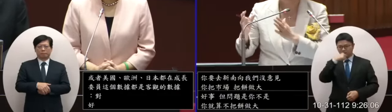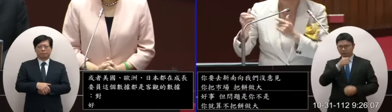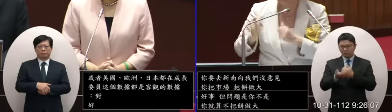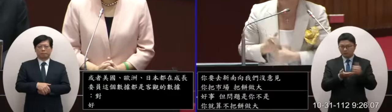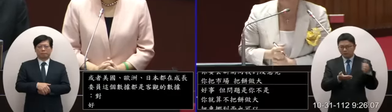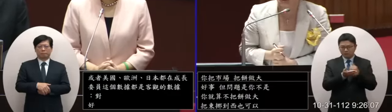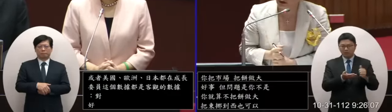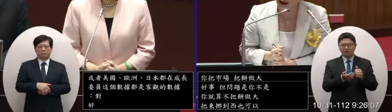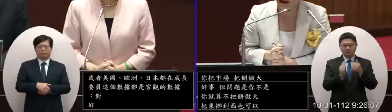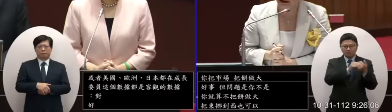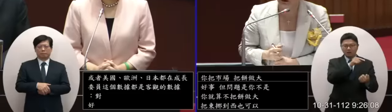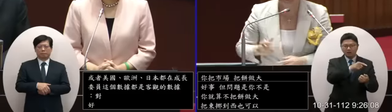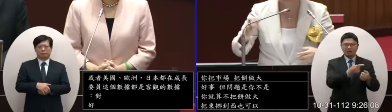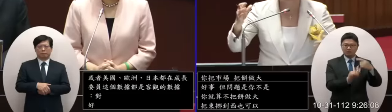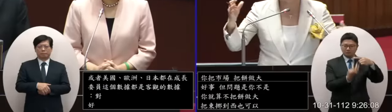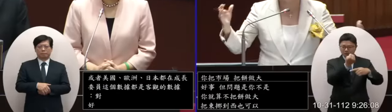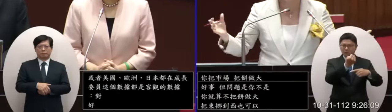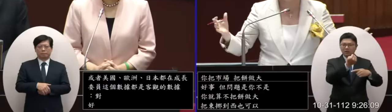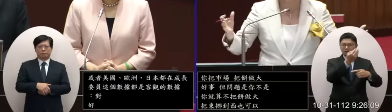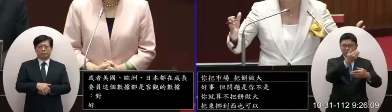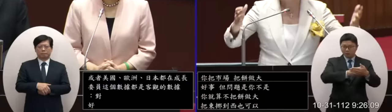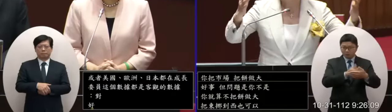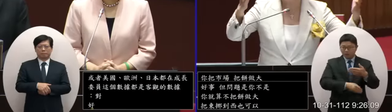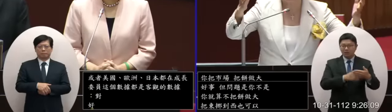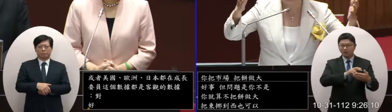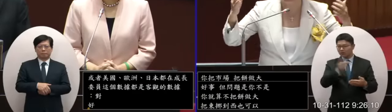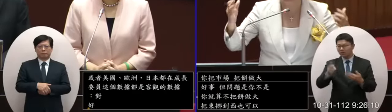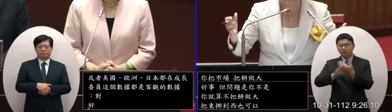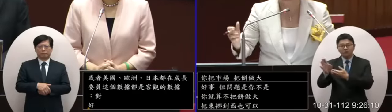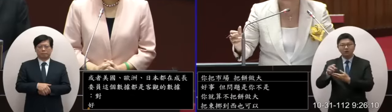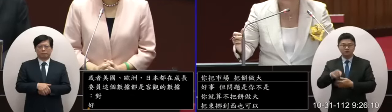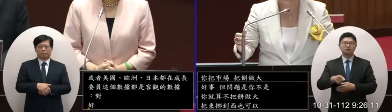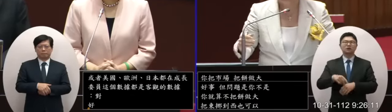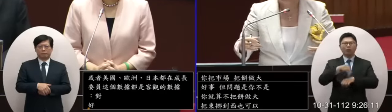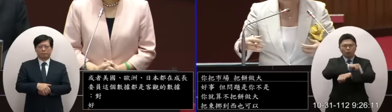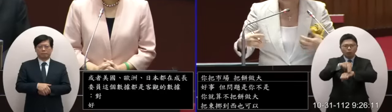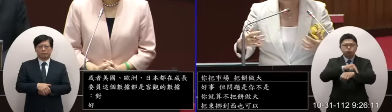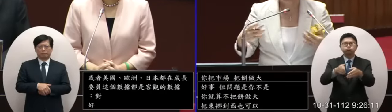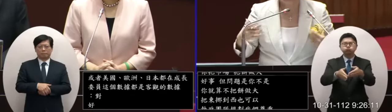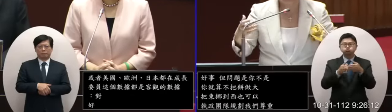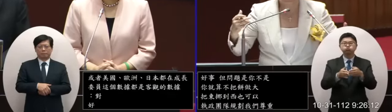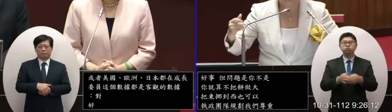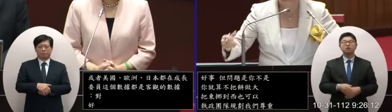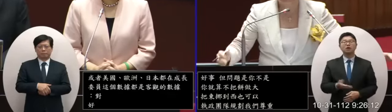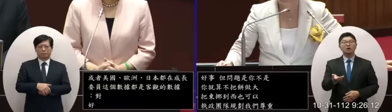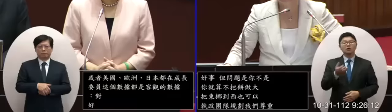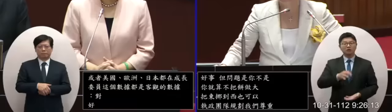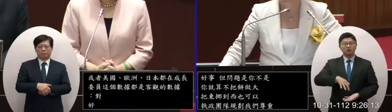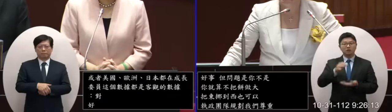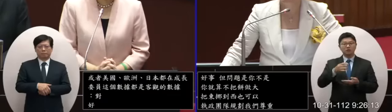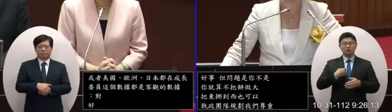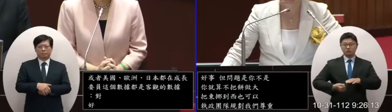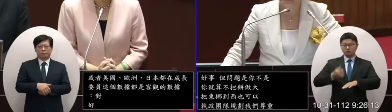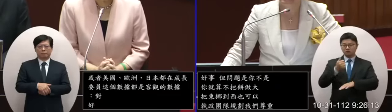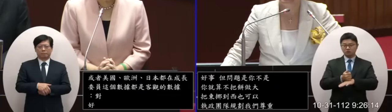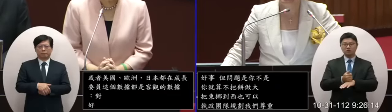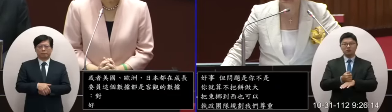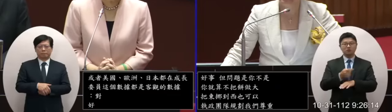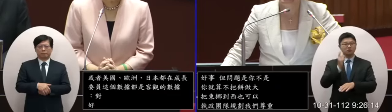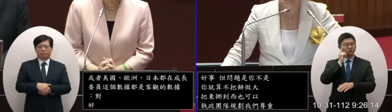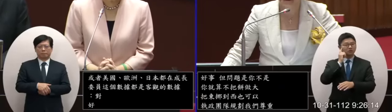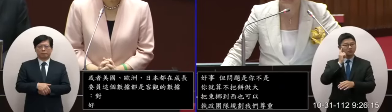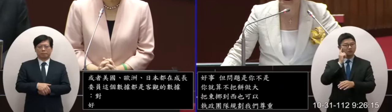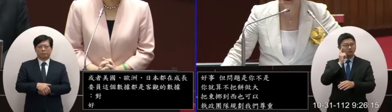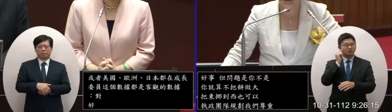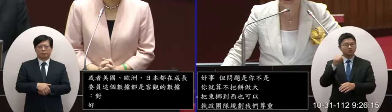少，你要有规划呀。我们刚才才提到灰犀牛、黑天鹅，哎，我觉得在质询台上，其实基本上来讲，